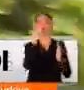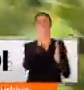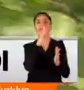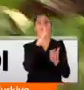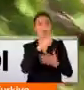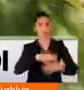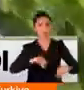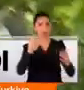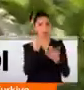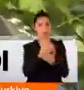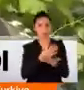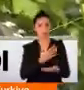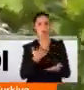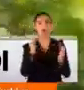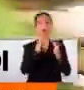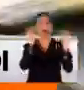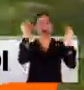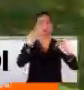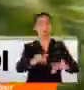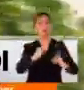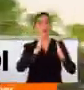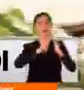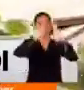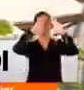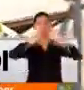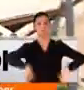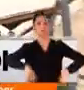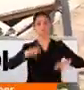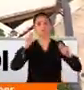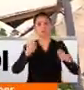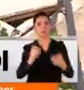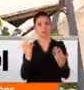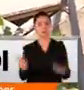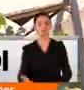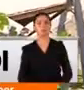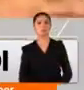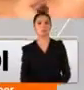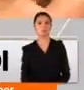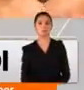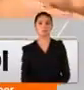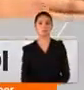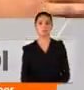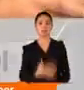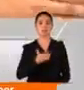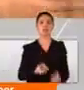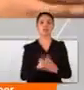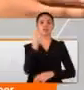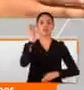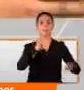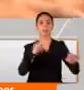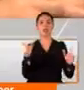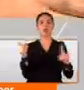tamamdı. Ama yine ekipler geldi ve evi deyim yerindeyse yerle bir etti. Kendi çıkarttıkları bu plan,